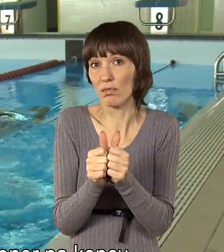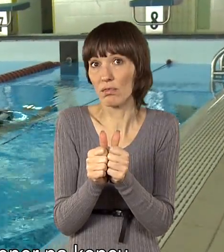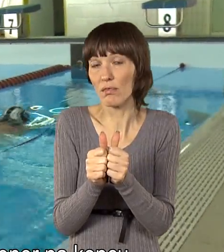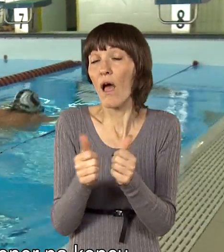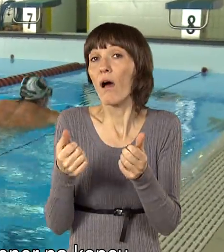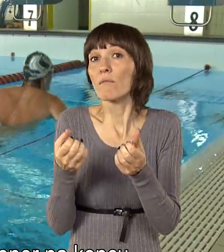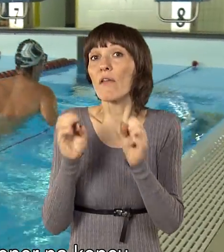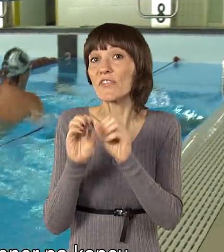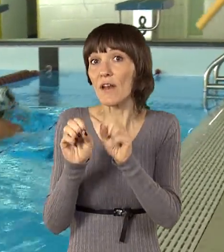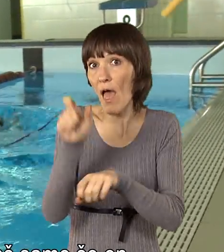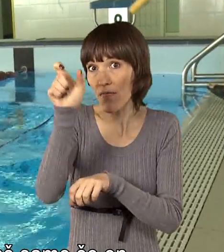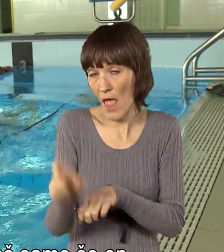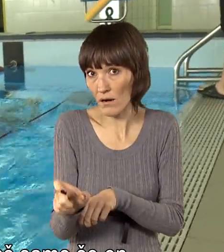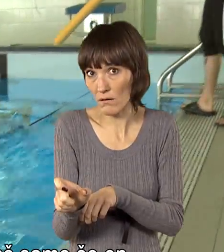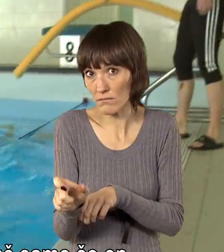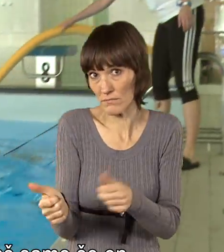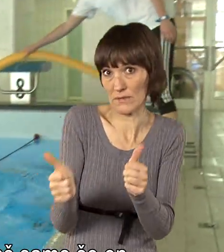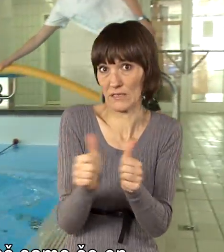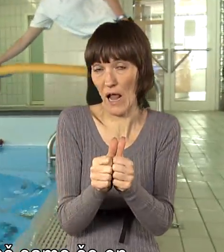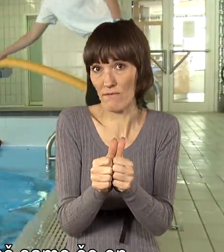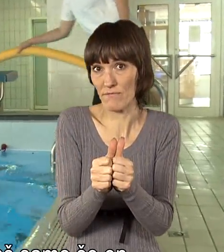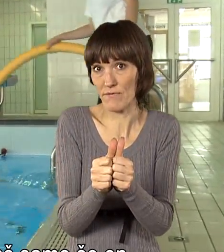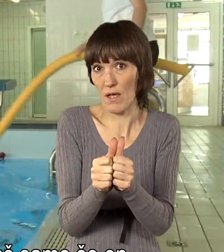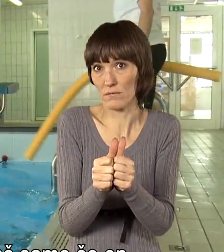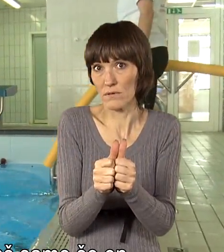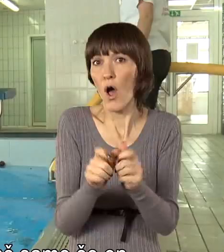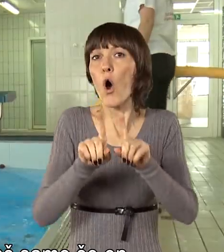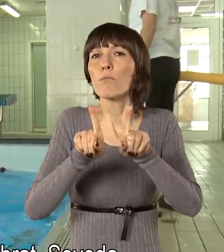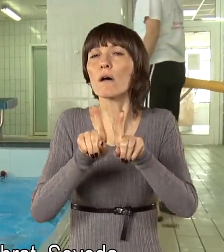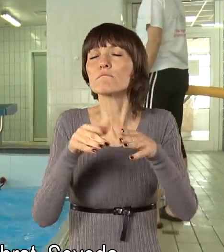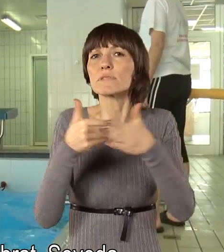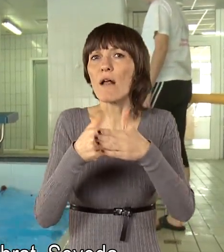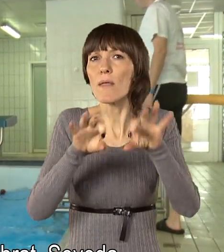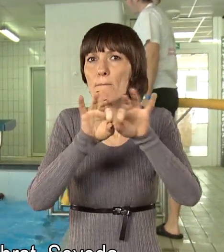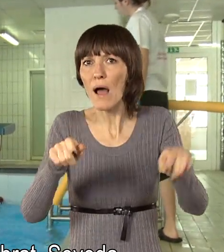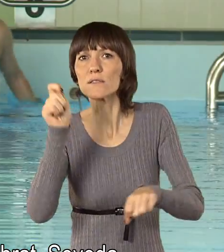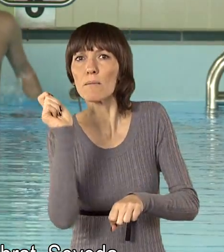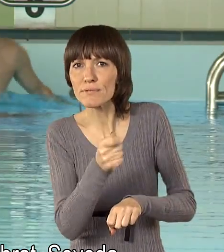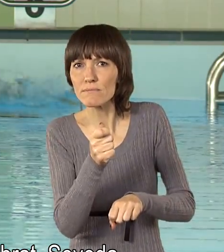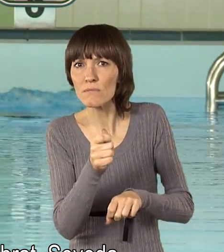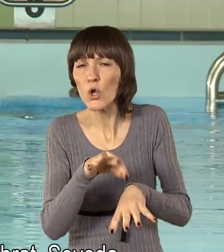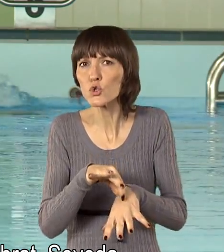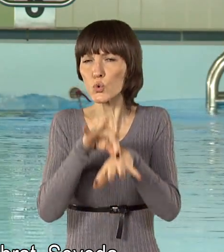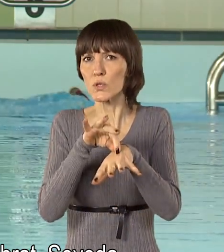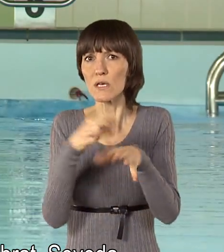rami s palico, kar pomeni, da ima samo še za en zavesljaj do konca, ali pa da je to priprava za salto obrat.